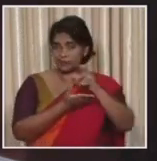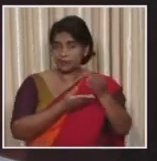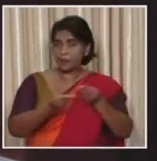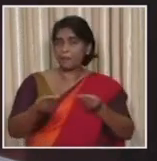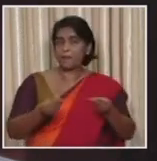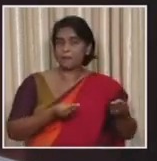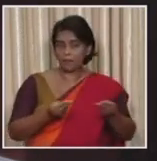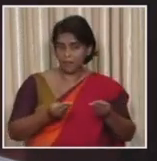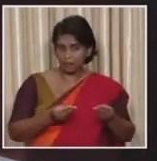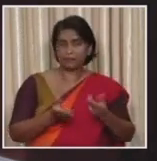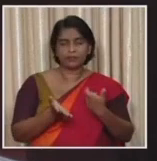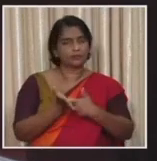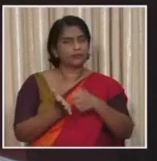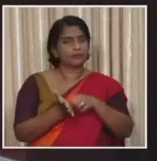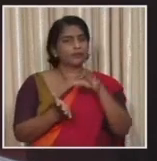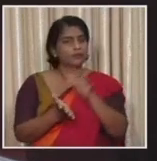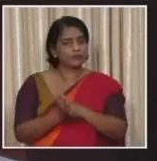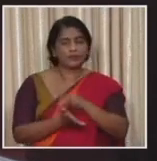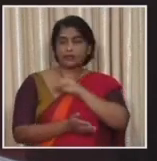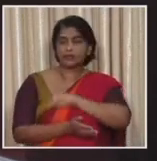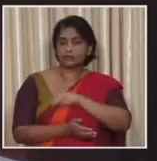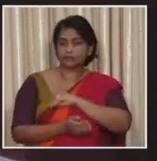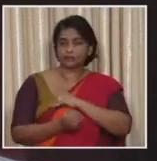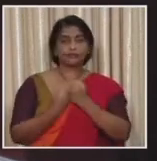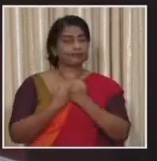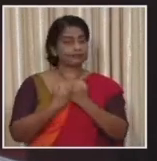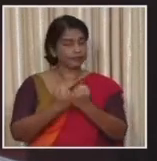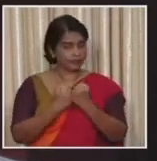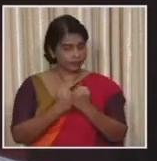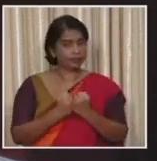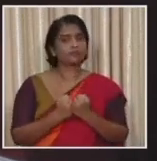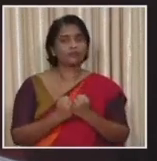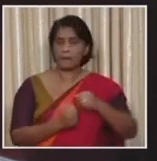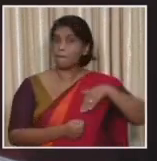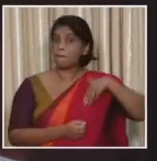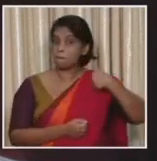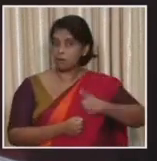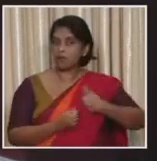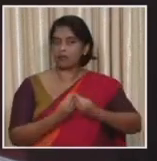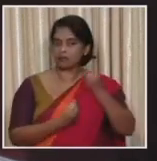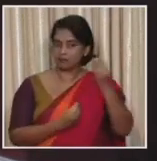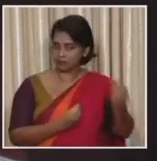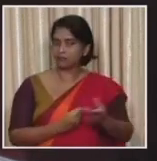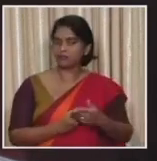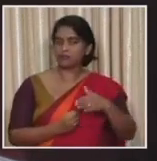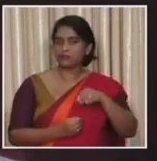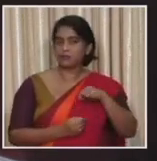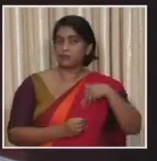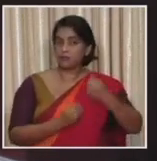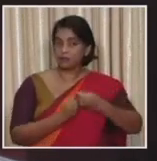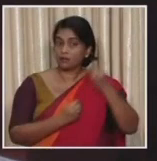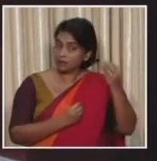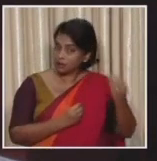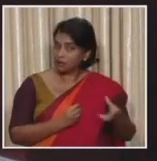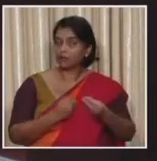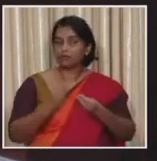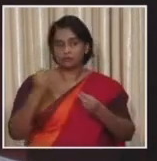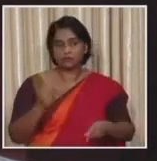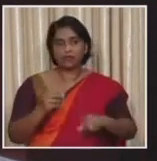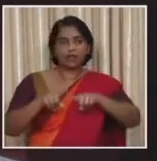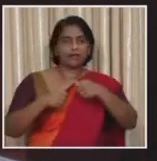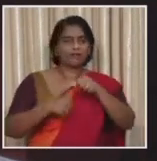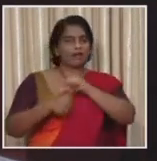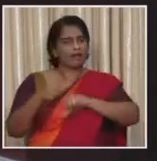ආශ්‍රිතව ලියාපදිංචි කුලීරක සේවාවන් වලටත් ප්‍රමුඛ ස්ථානය දෙනවා. ඒ ප්‍රමුඛ ස්ථානය ලබා දෙමින් ඔය අමතර